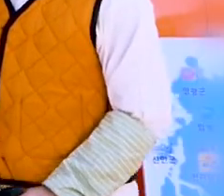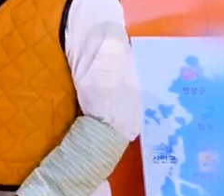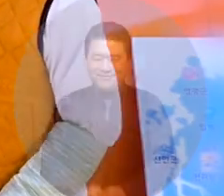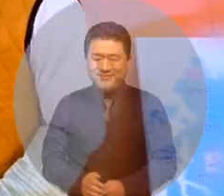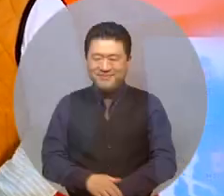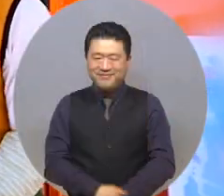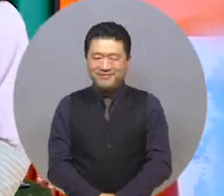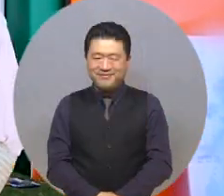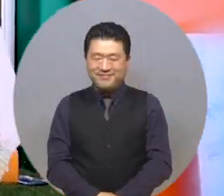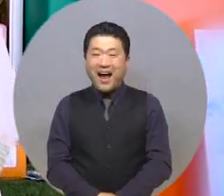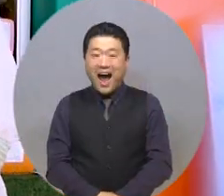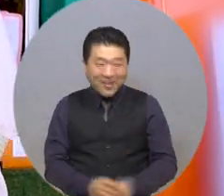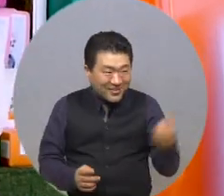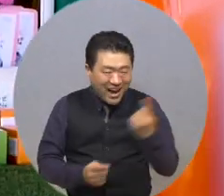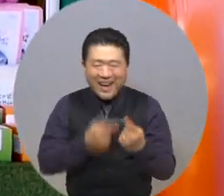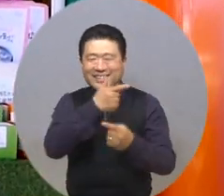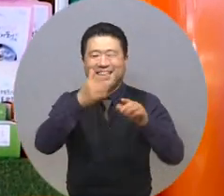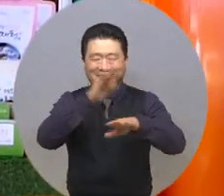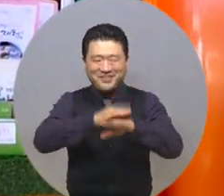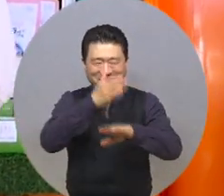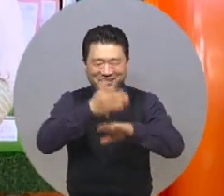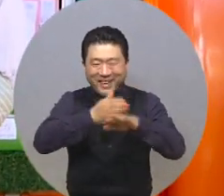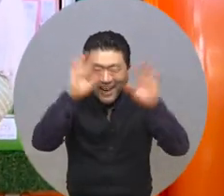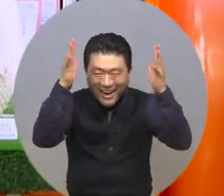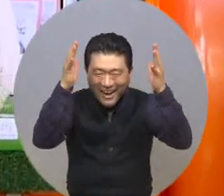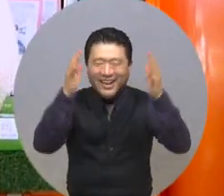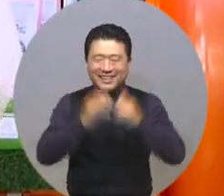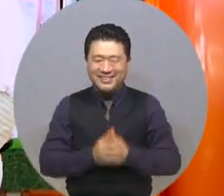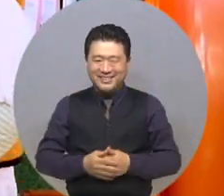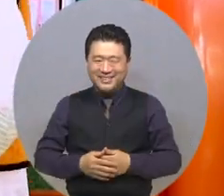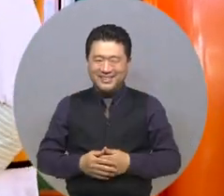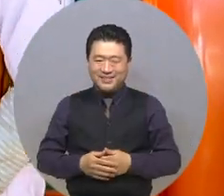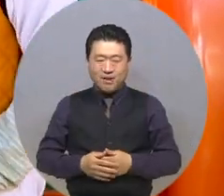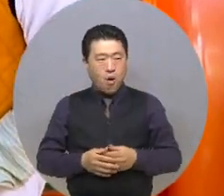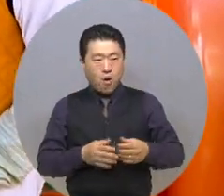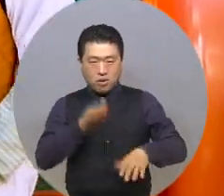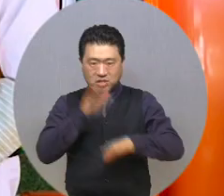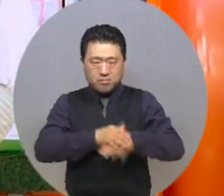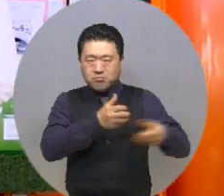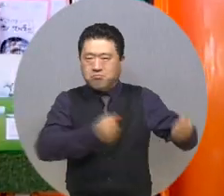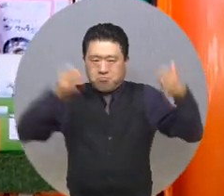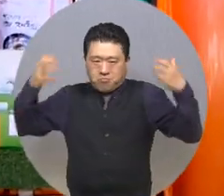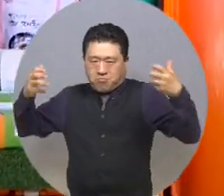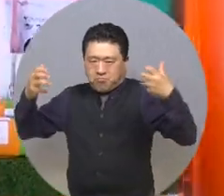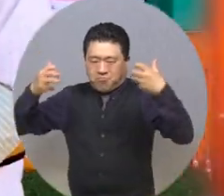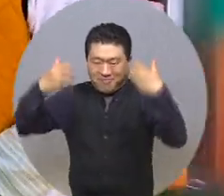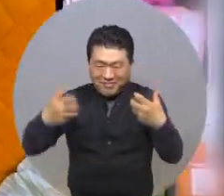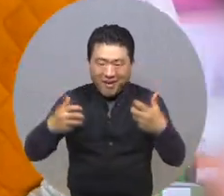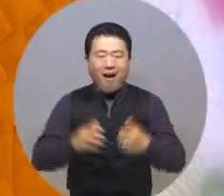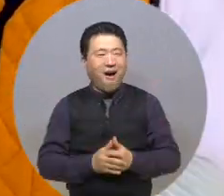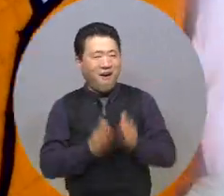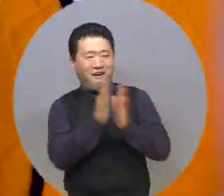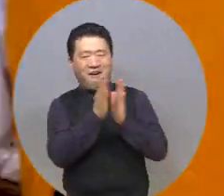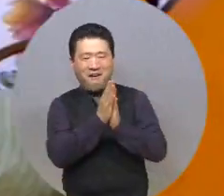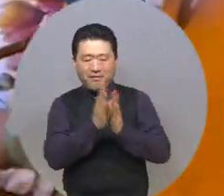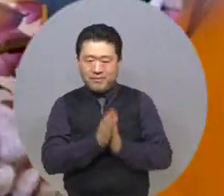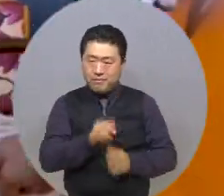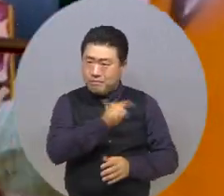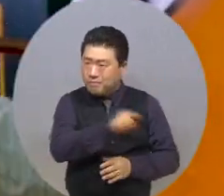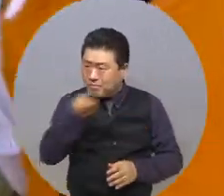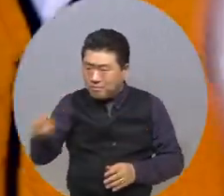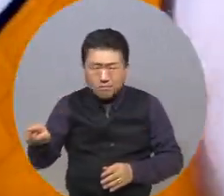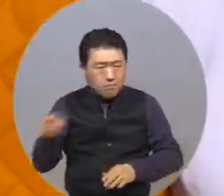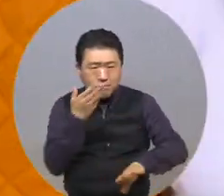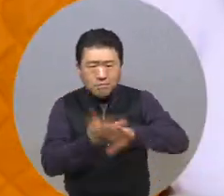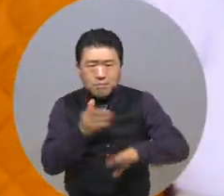어서 오세요 대표님. 하나미트 대표님, 아 직접 들고 나오셨습니다. 오 역시. 가만. 네. 여기 있는 거랑 여기 있는